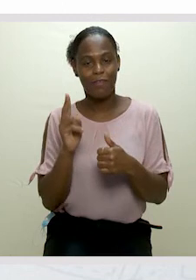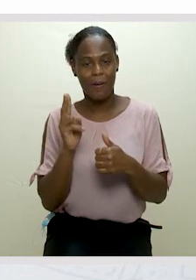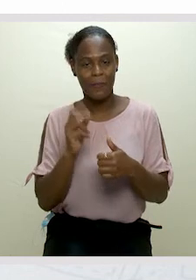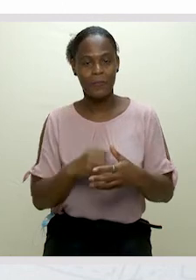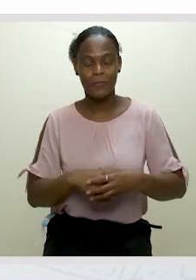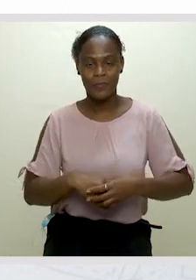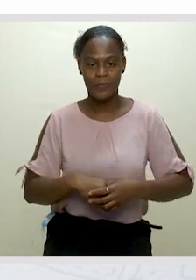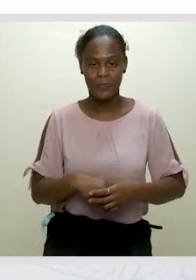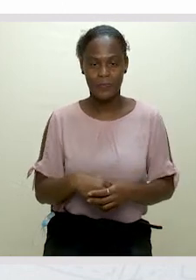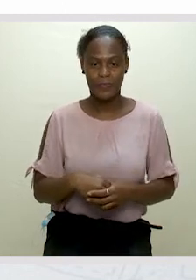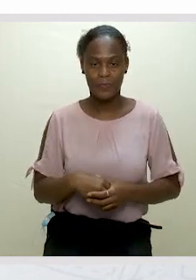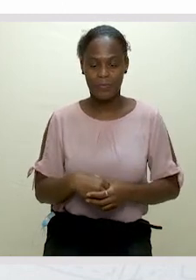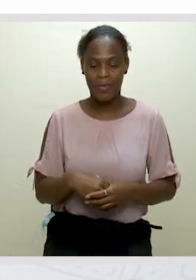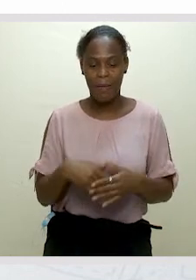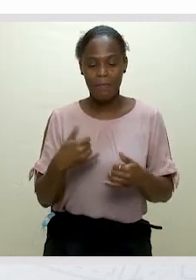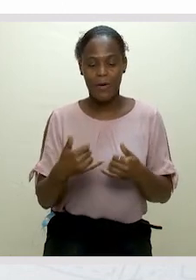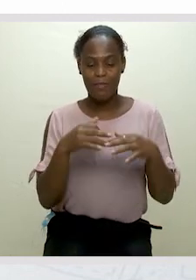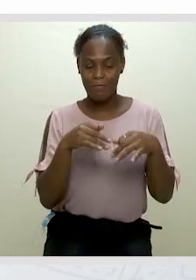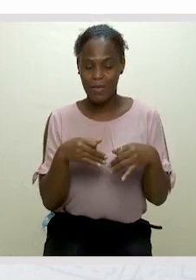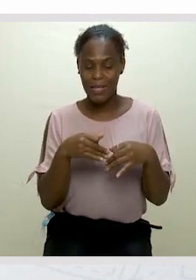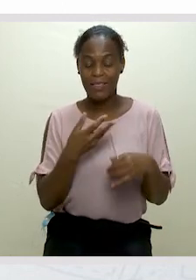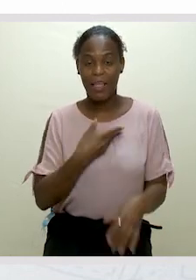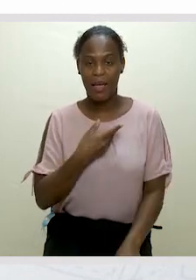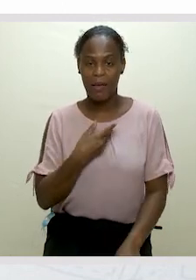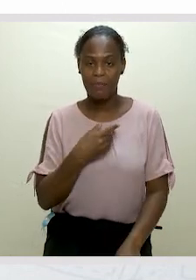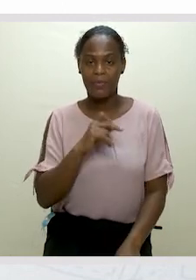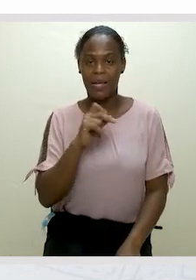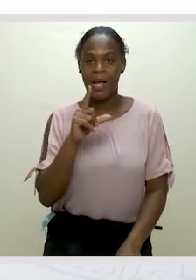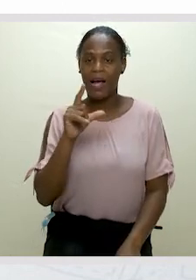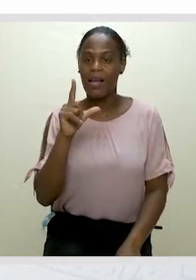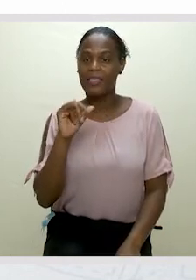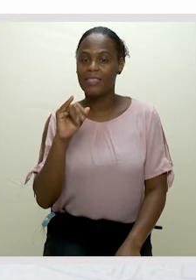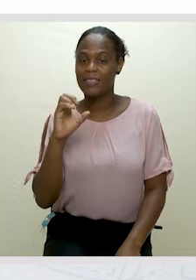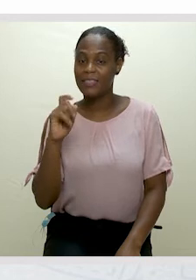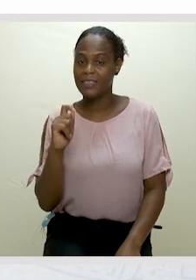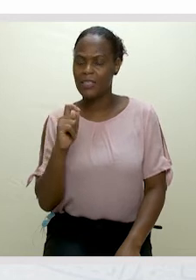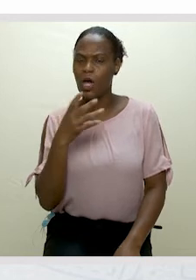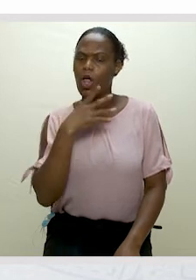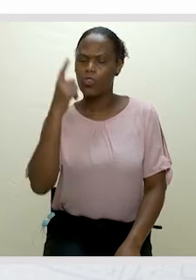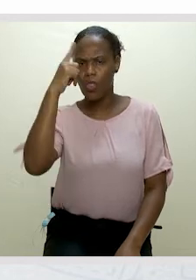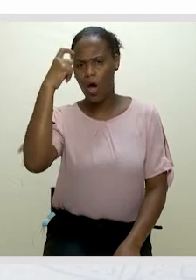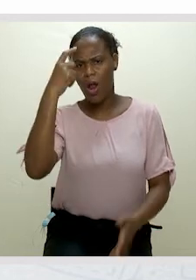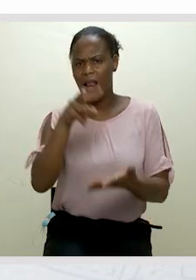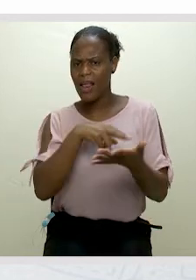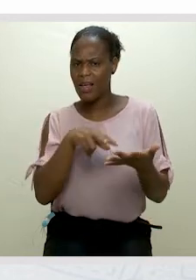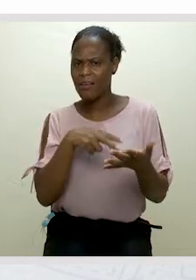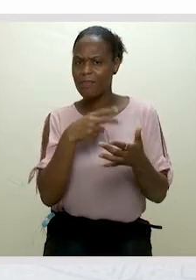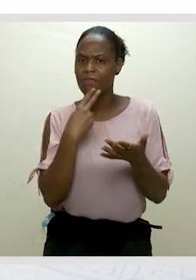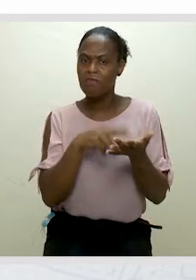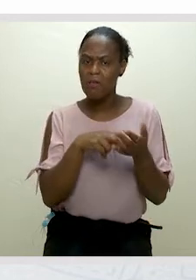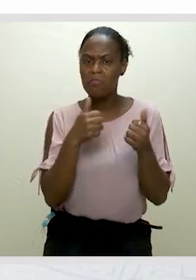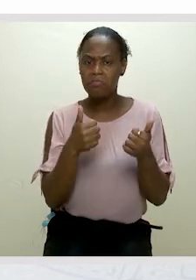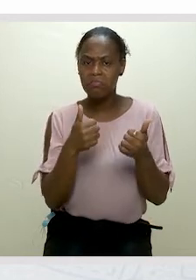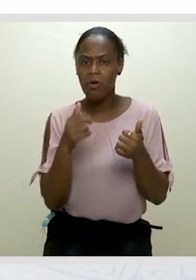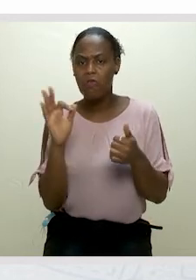est correcte, elle est vraie. Et finalement, le D. Alice adore lire. C'est vrai ou